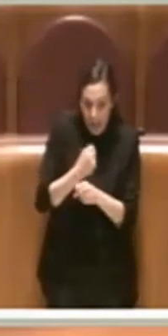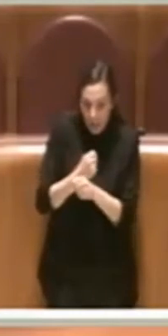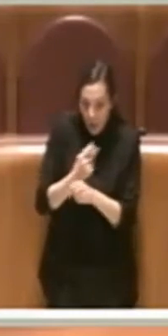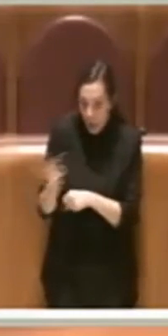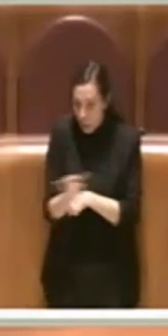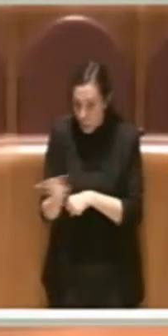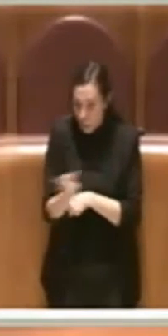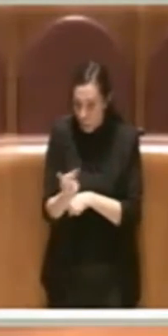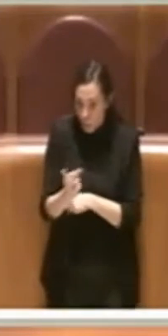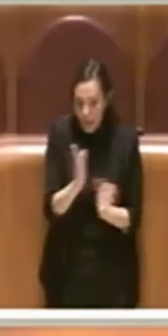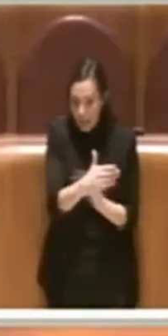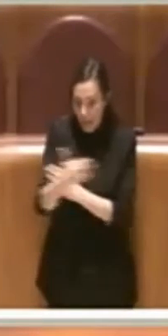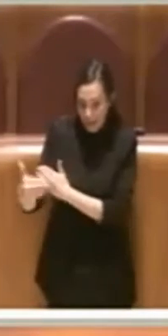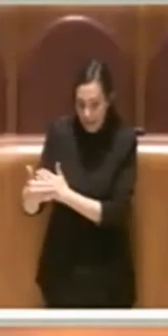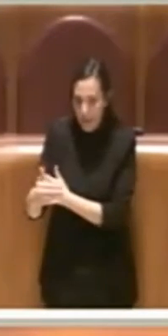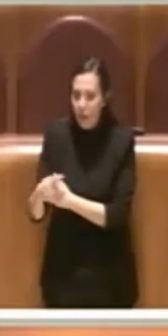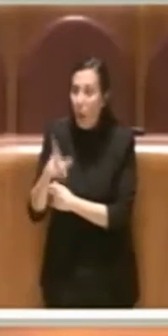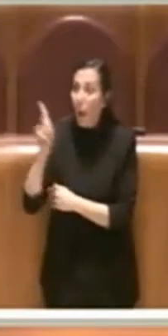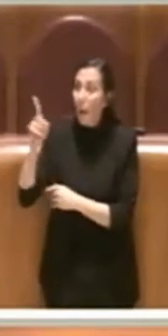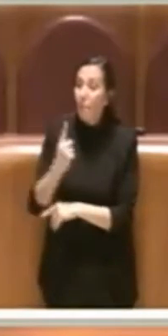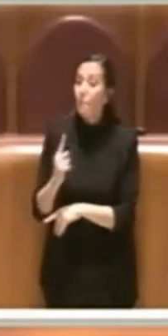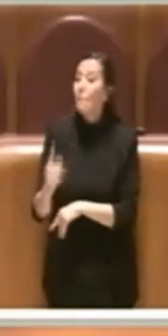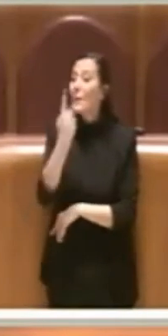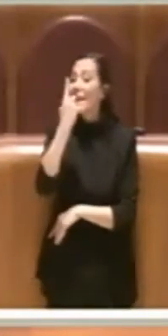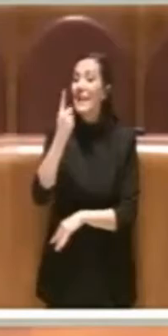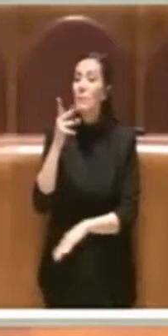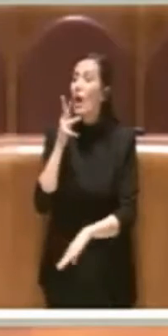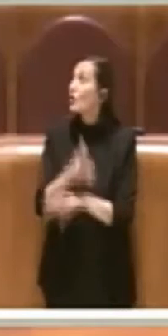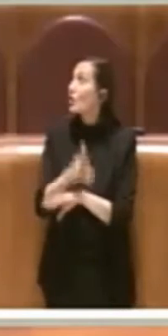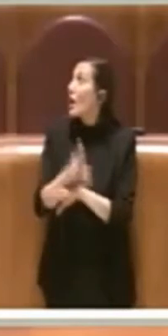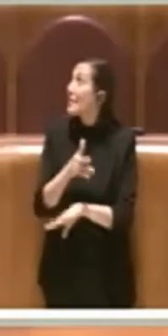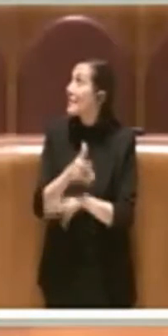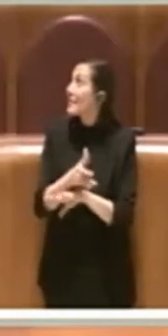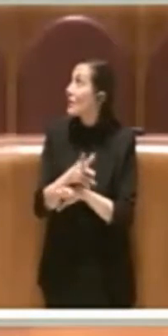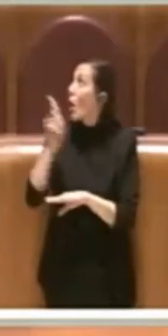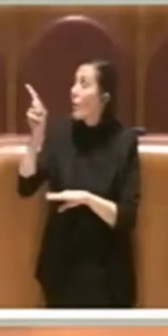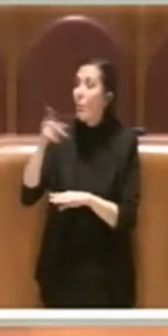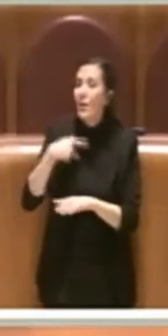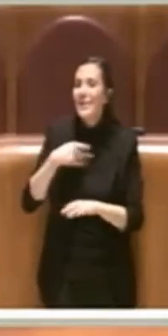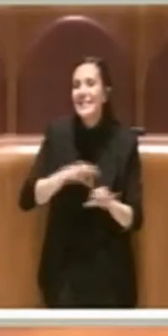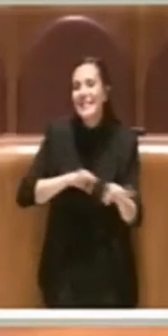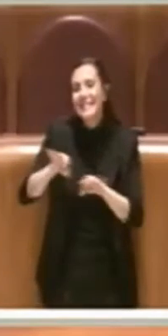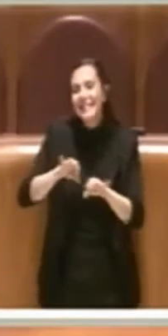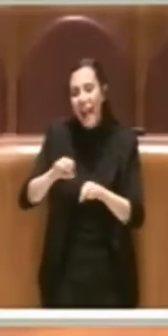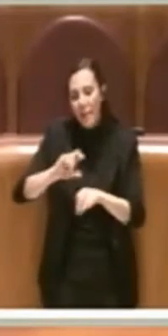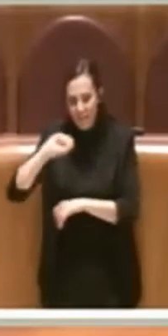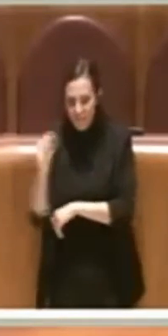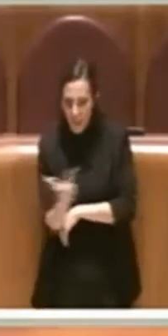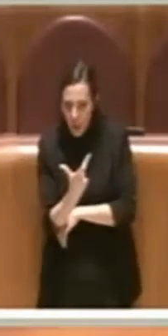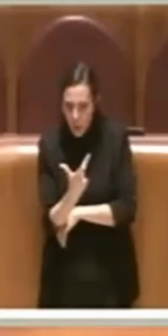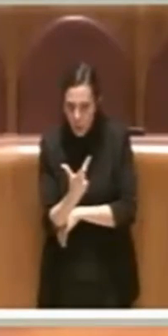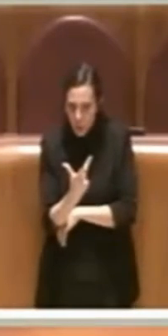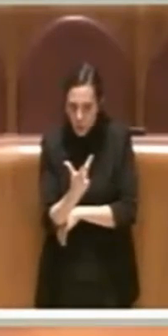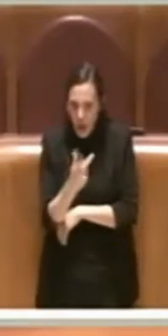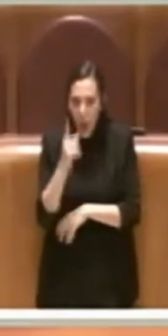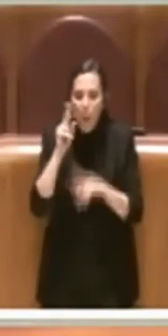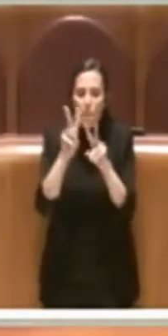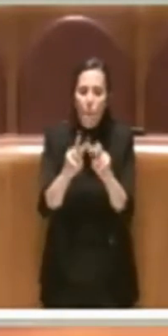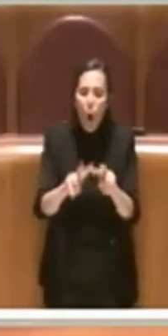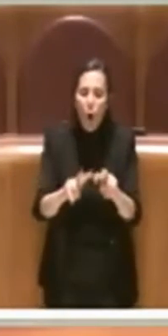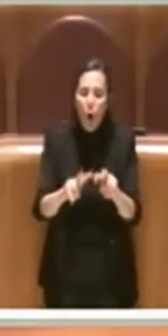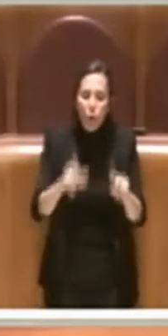Questo è il primo accesso, la prima utenza del sistema Smart per il monitoraggio da remoto delle